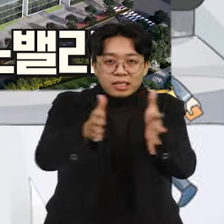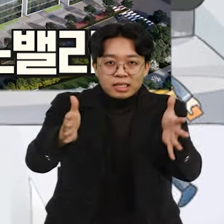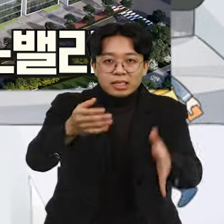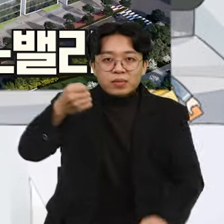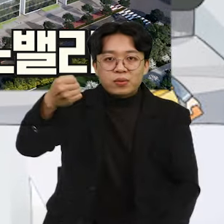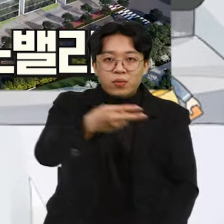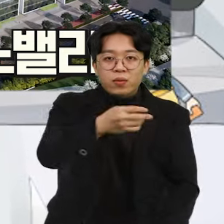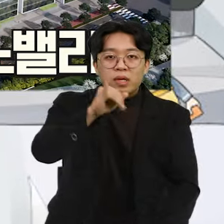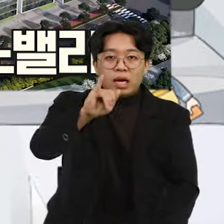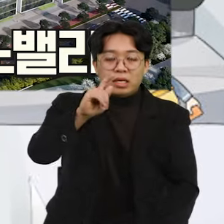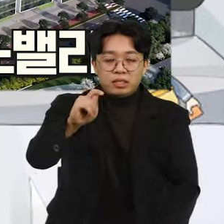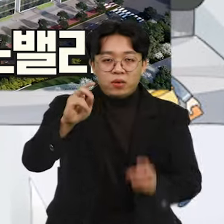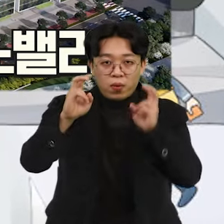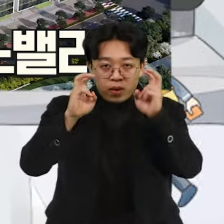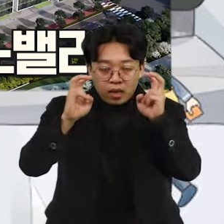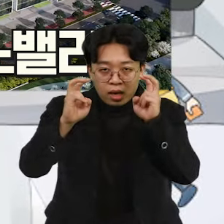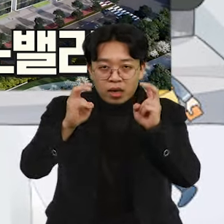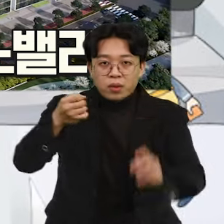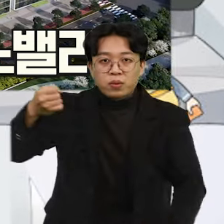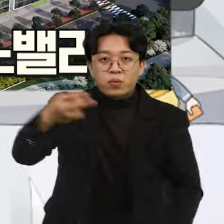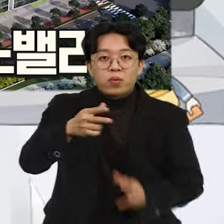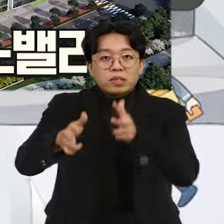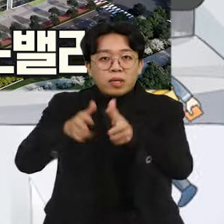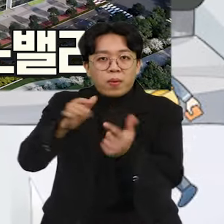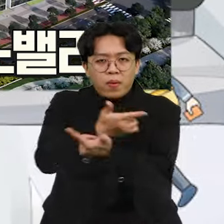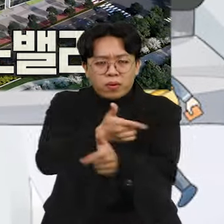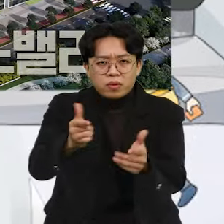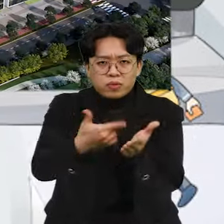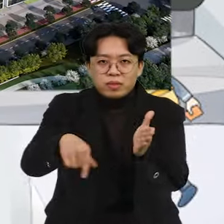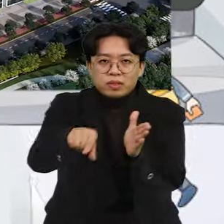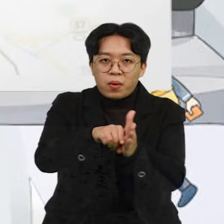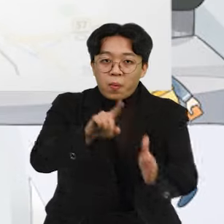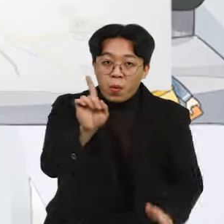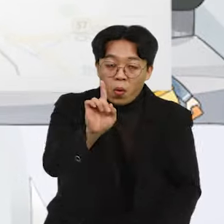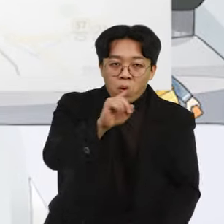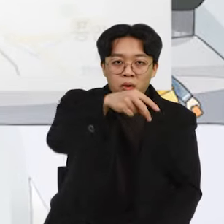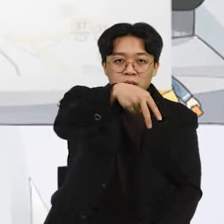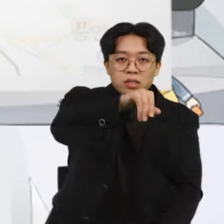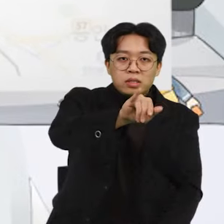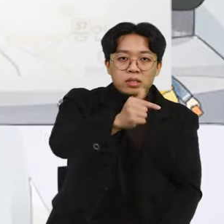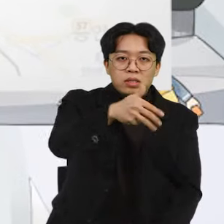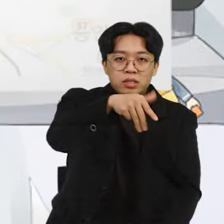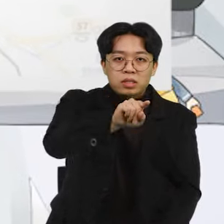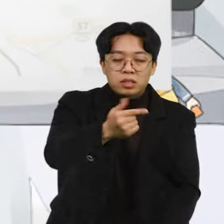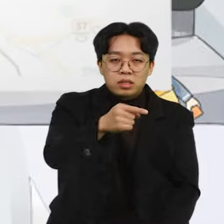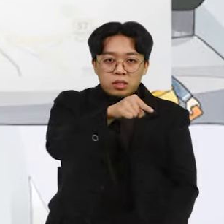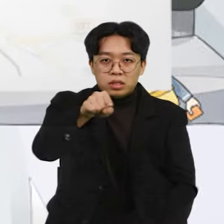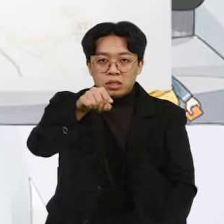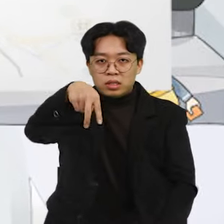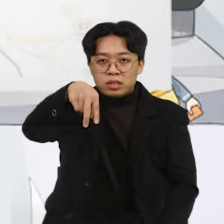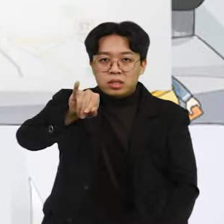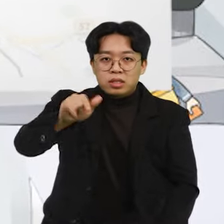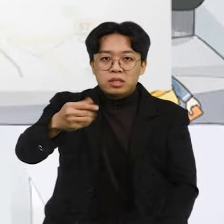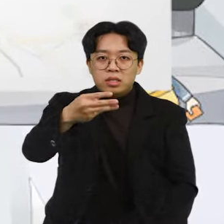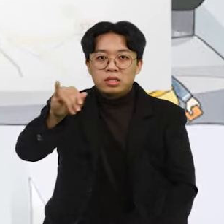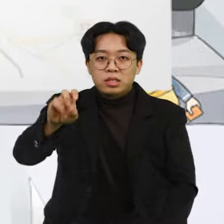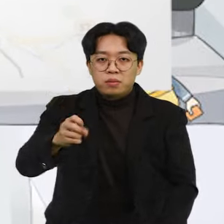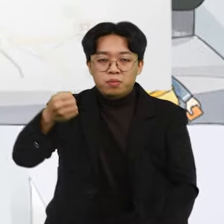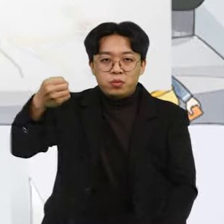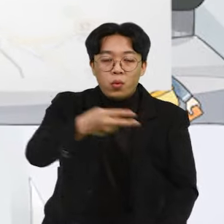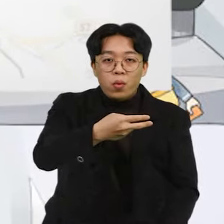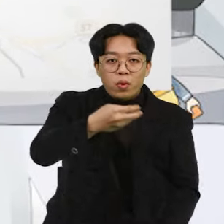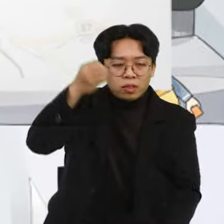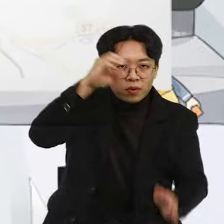신도시, 광명시흥 테크노밸리 등 대규모 개발 사업에 대비해 신천, 한, 신림선, 광명, 시흥선